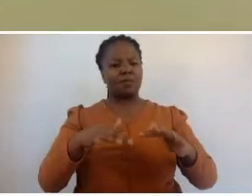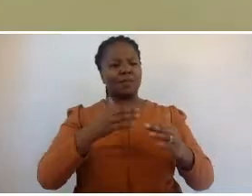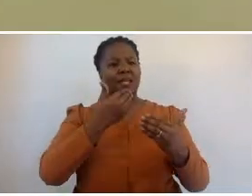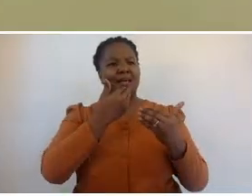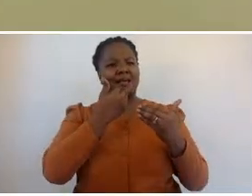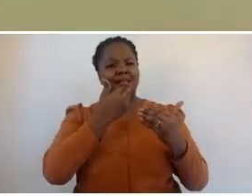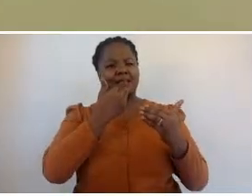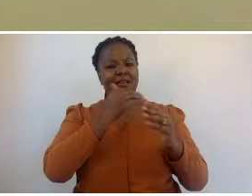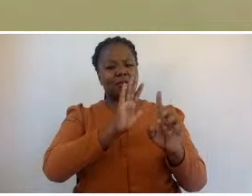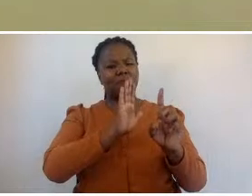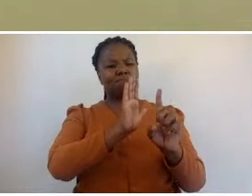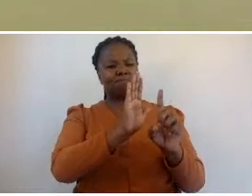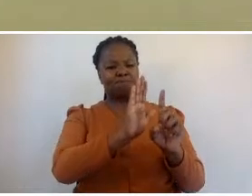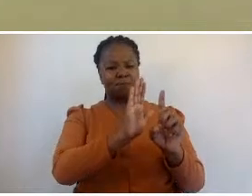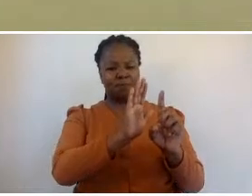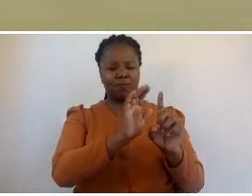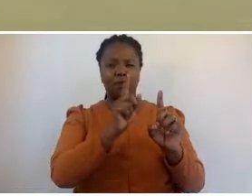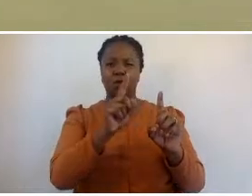Jobix.